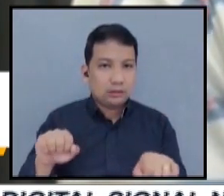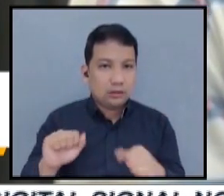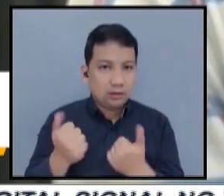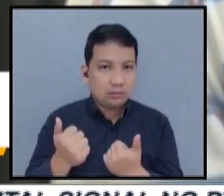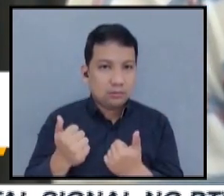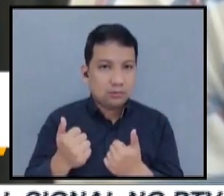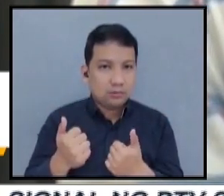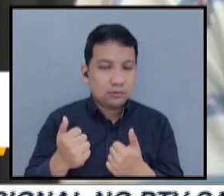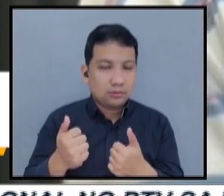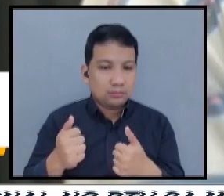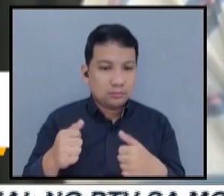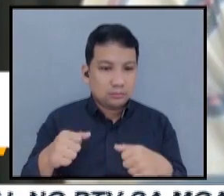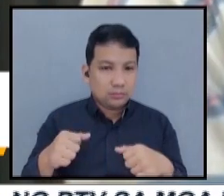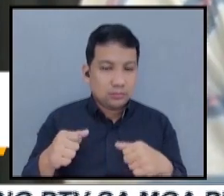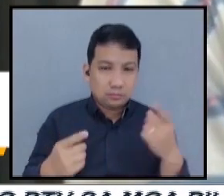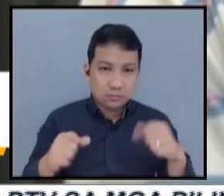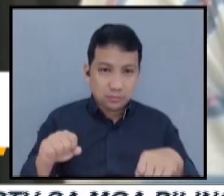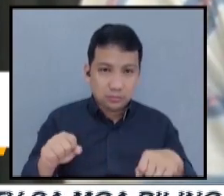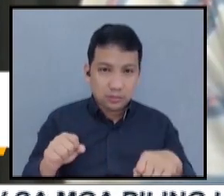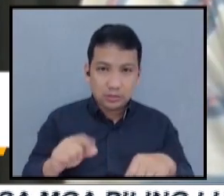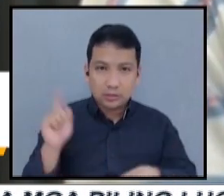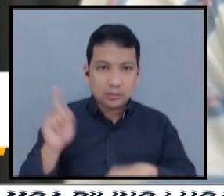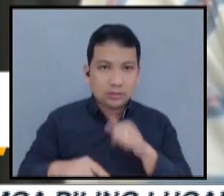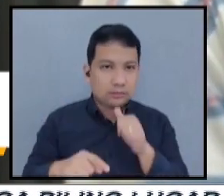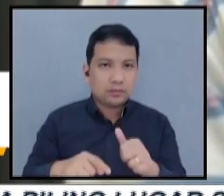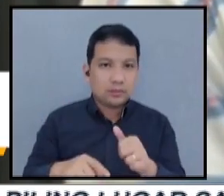ay hindi pa siguro ganoon ka